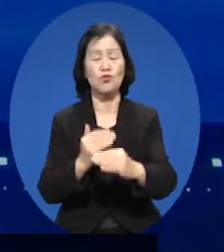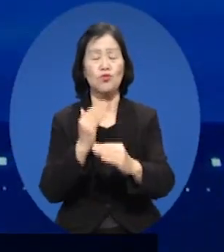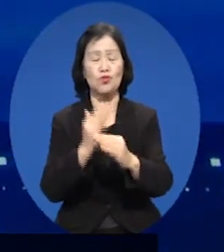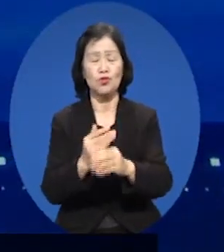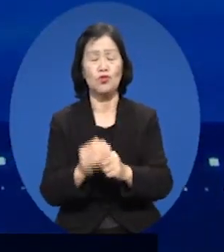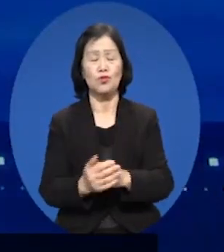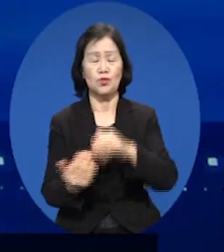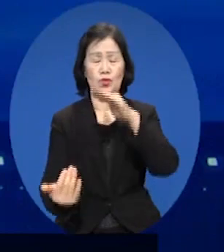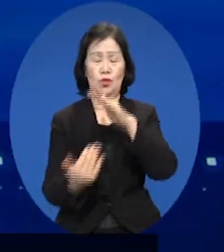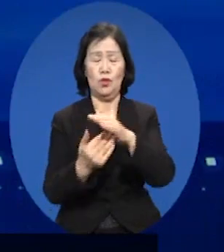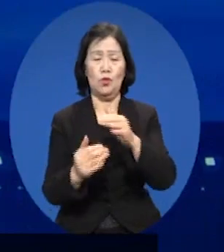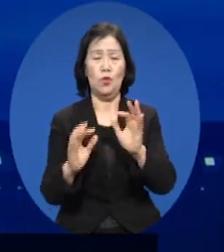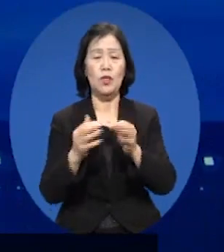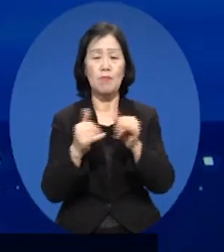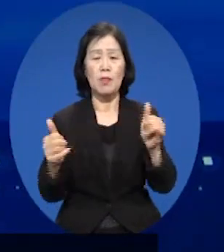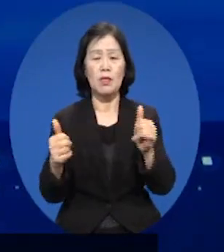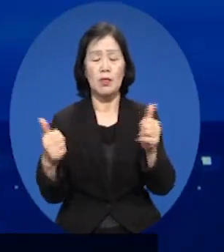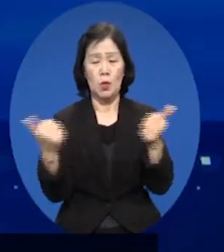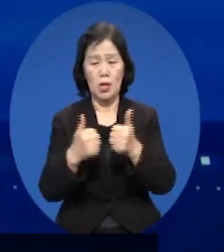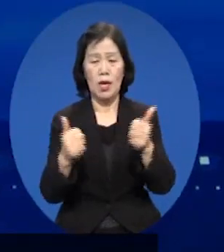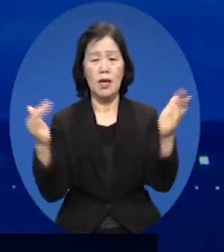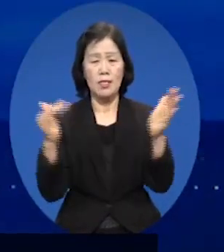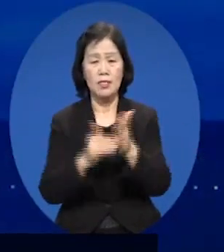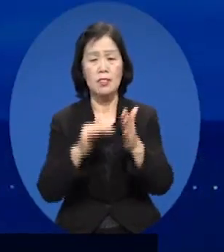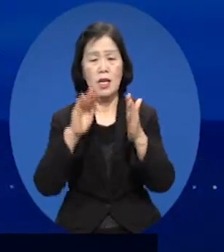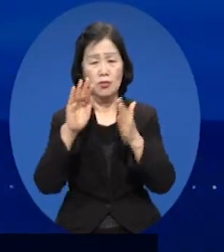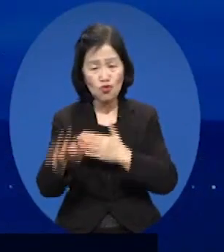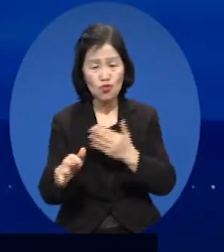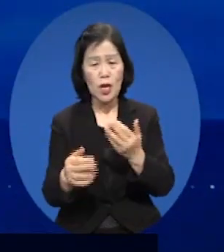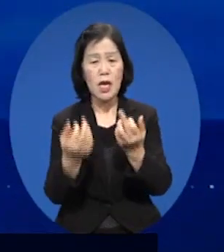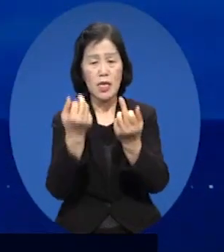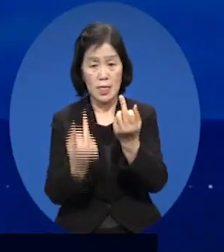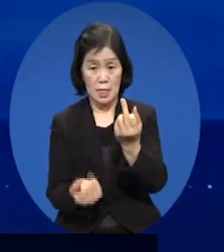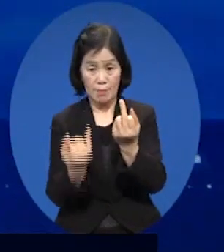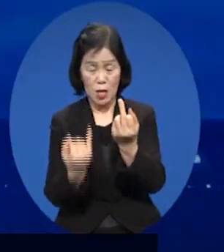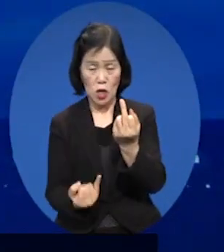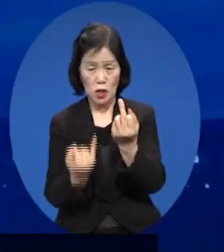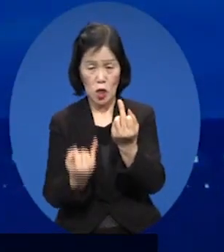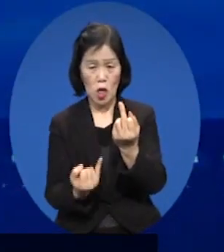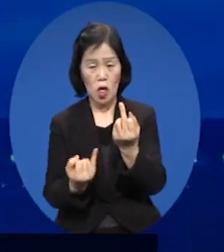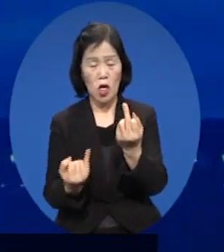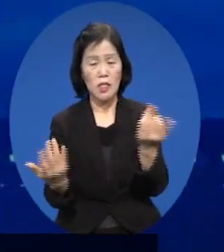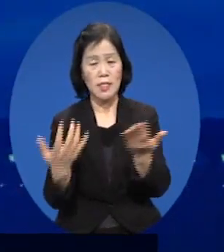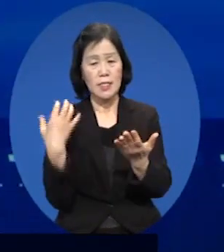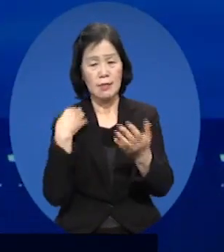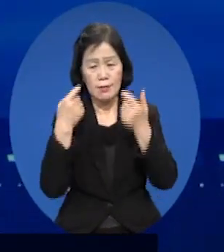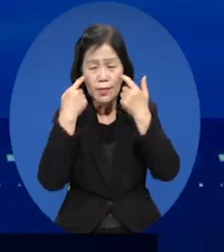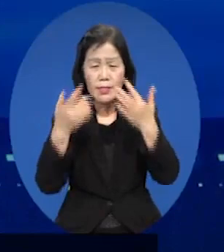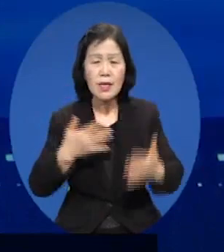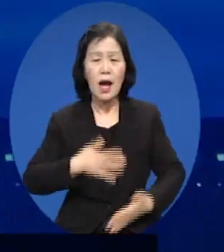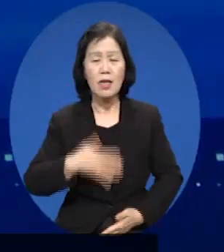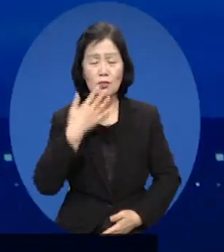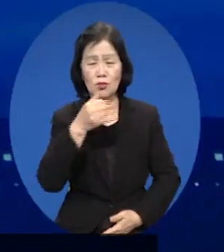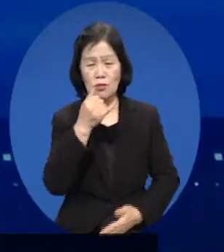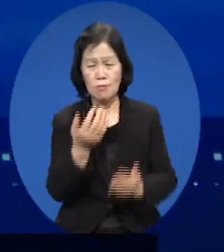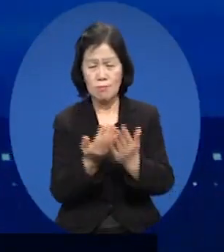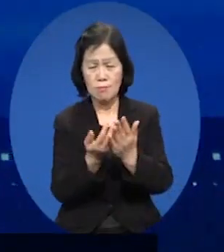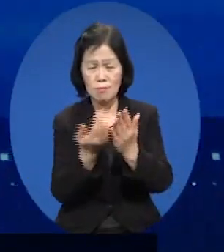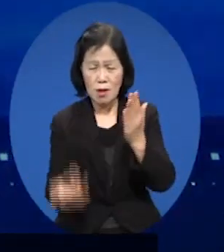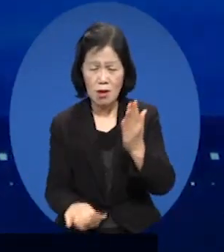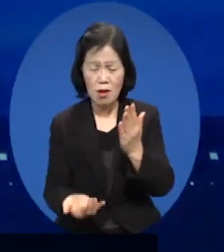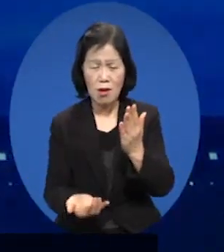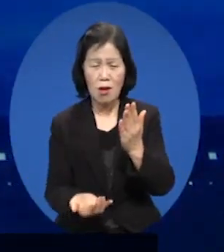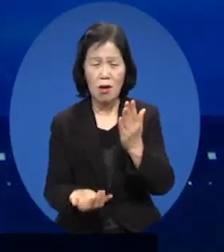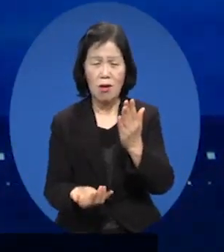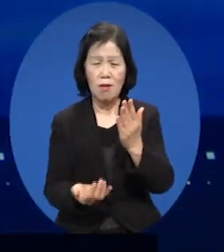최고 인민 회의 가 끝나봐야 지 정확한 김효정의 직책 등등이 나올 것 같은데 아직 강등 됐다 밀려났다 라고